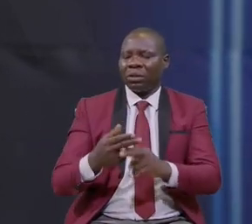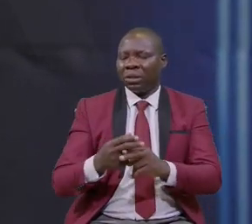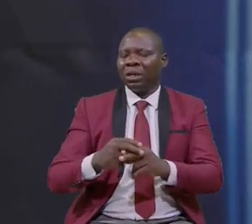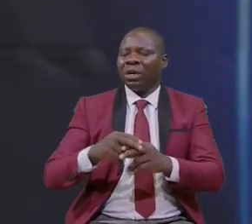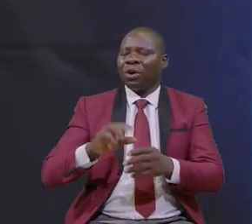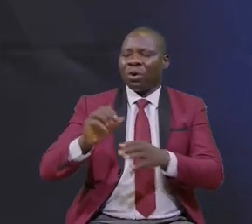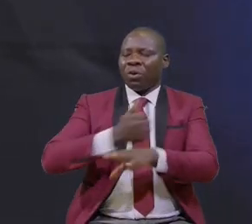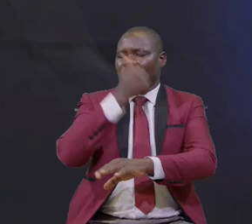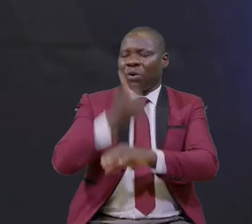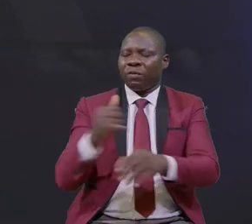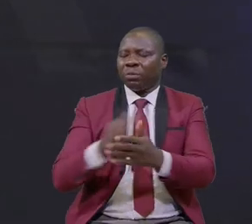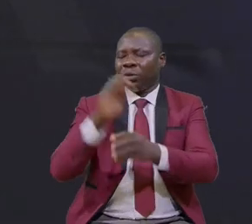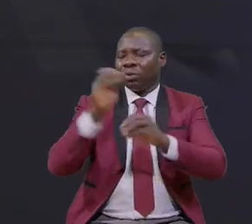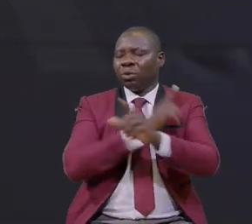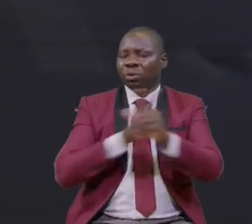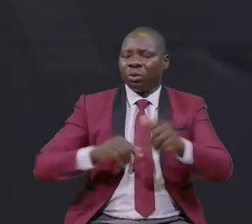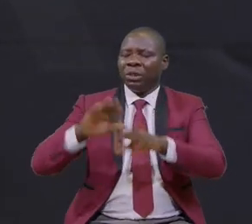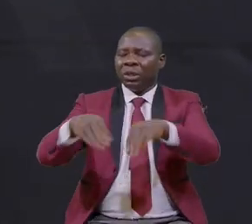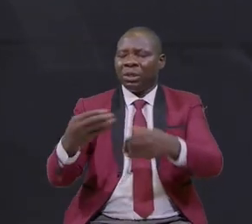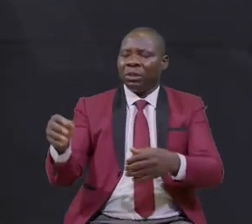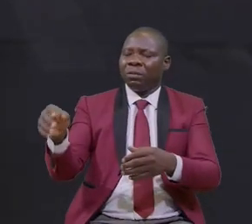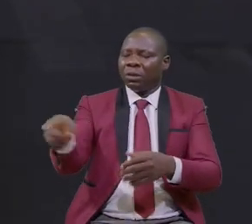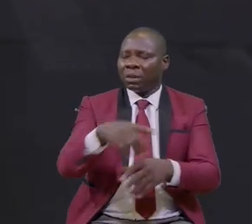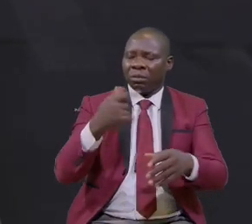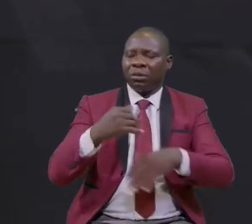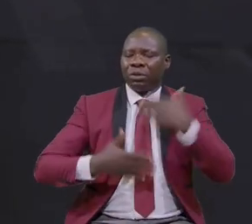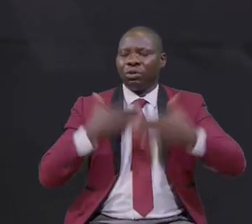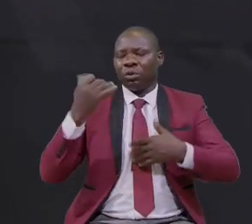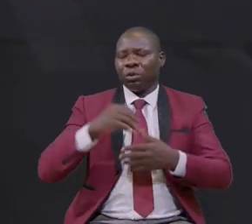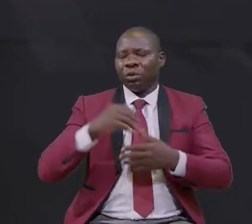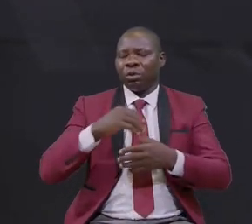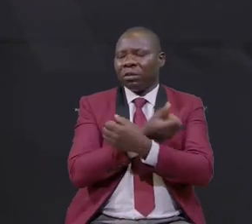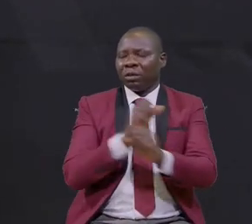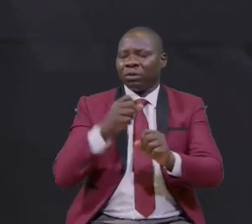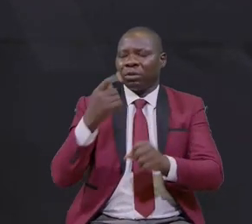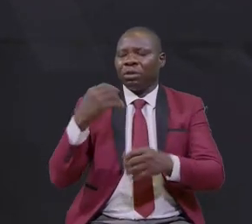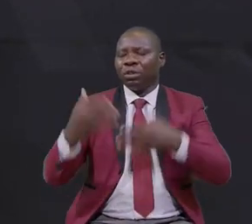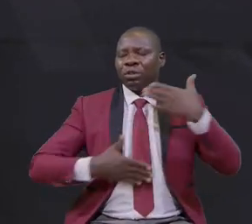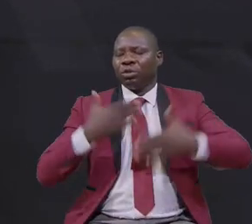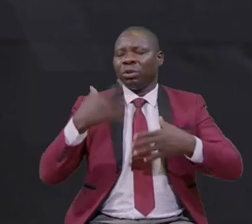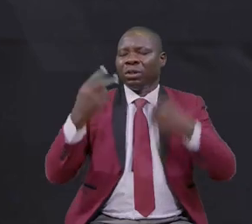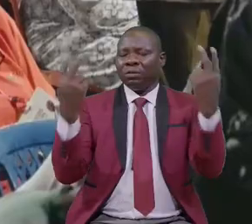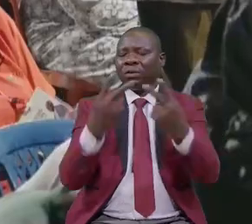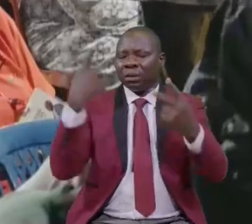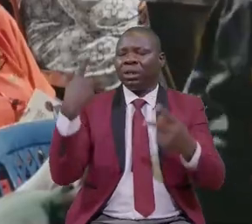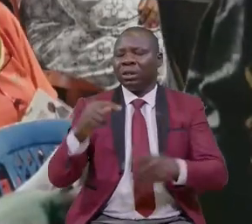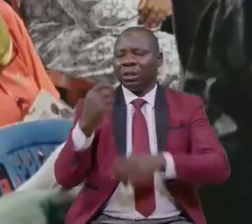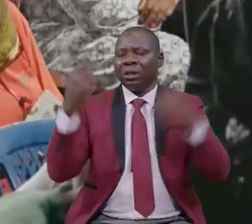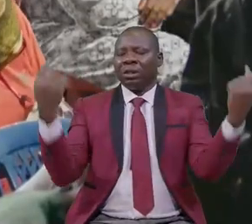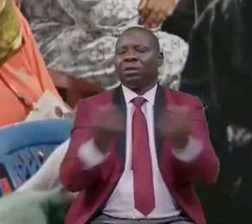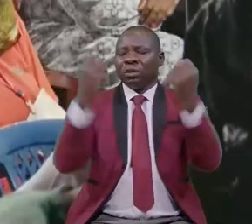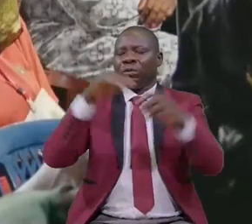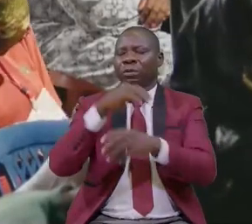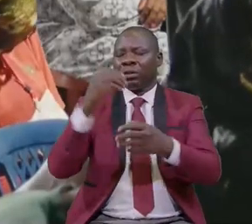du salut, la libération, la victoire, le triomphe dans le salut. Fais-le pour chacun